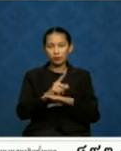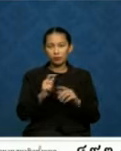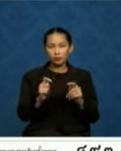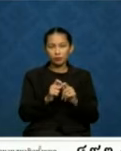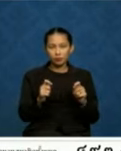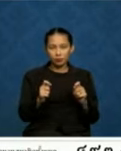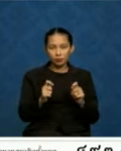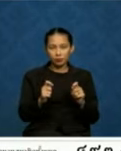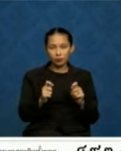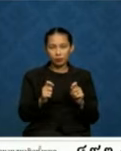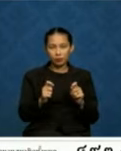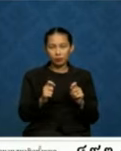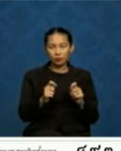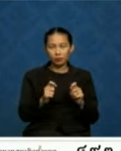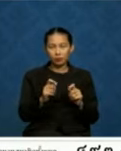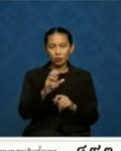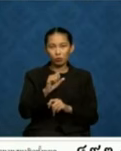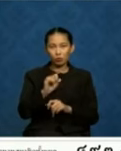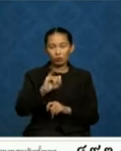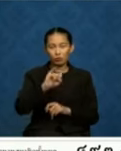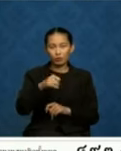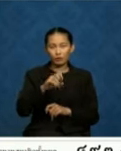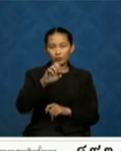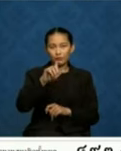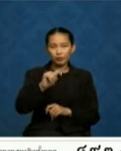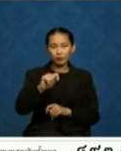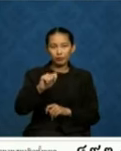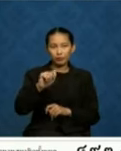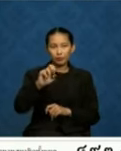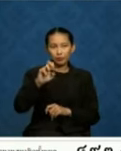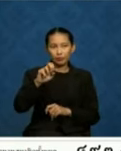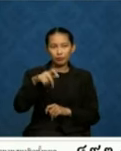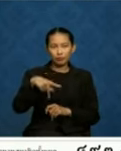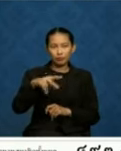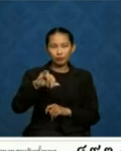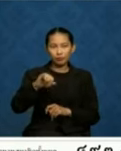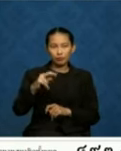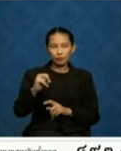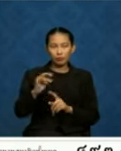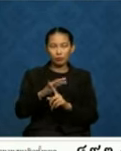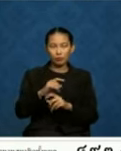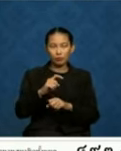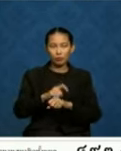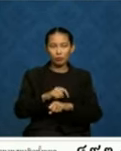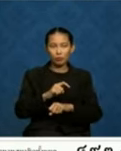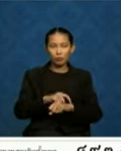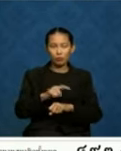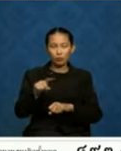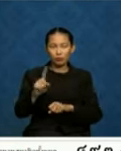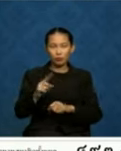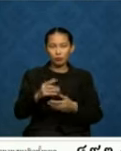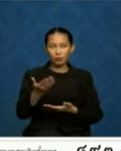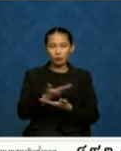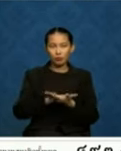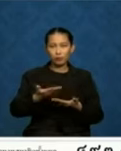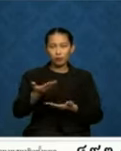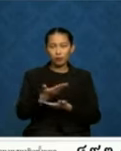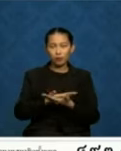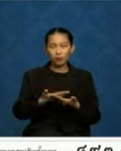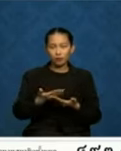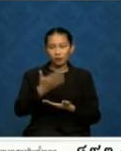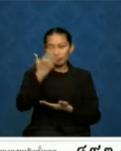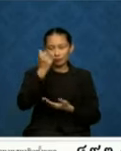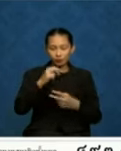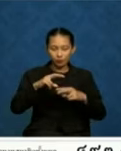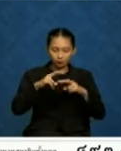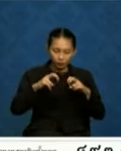จิตติพจน์วิริยะโรจน์นะครับที่เราใช้เวลาในการ พิจารณานะครับเพื่อศึ